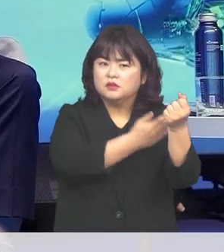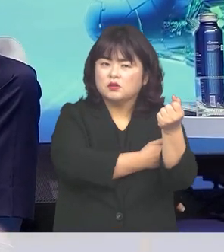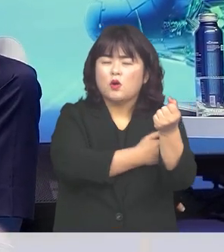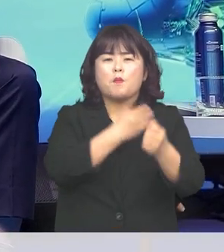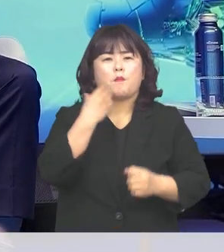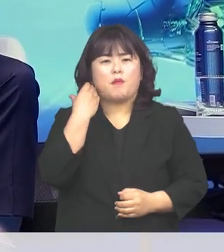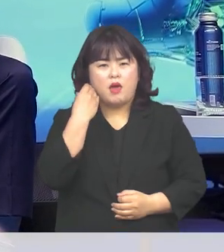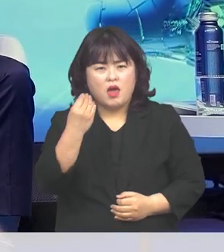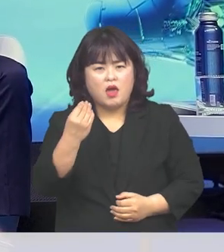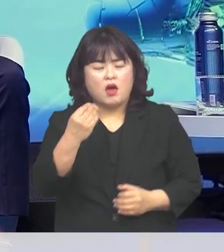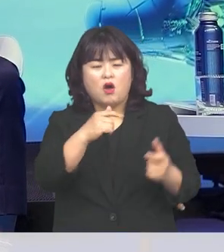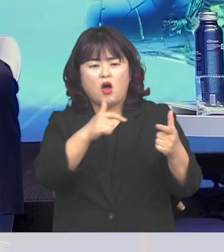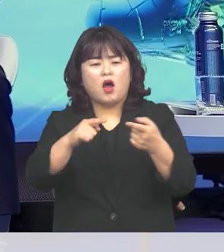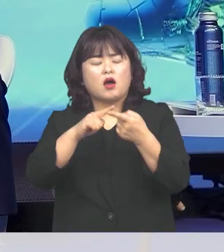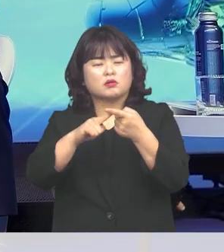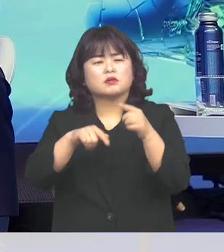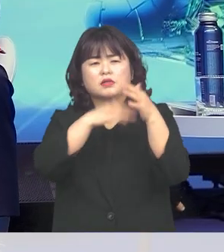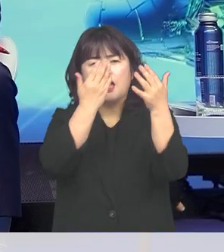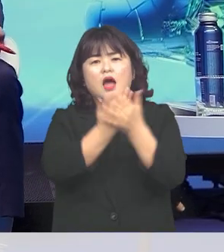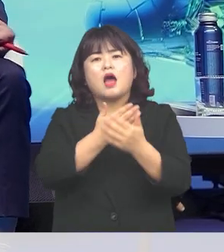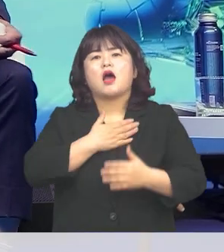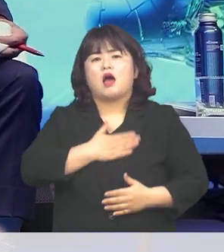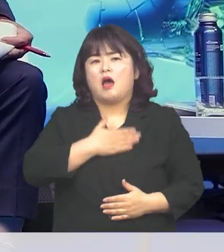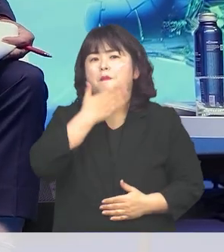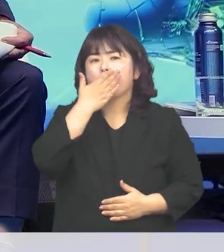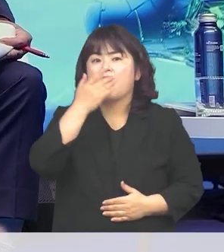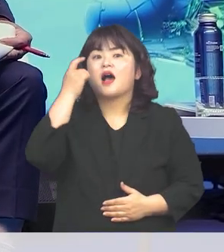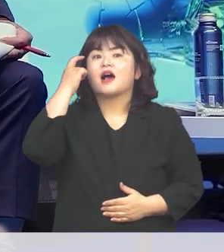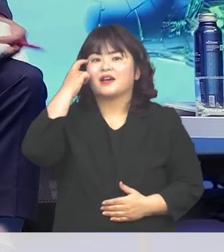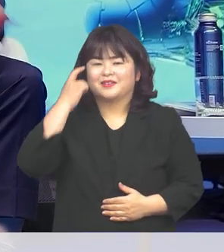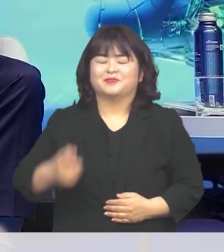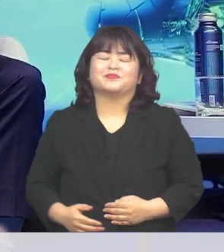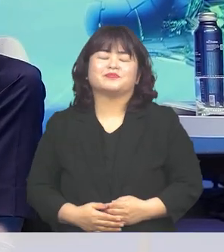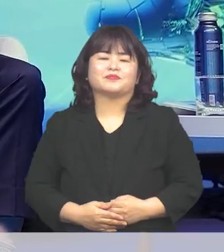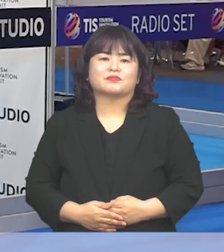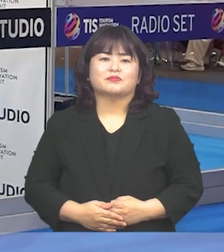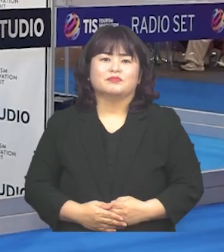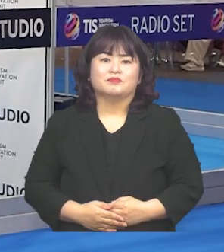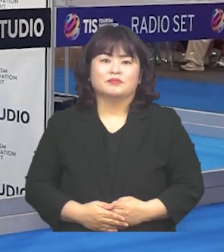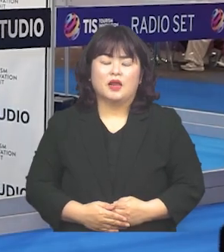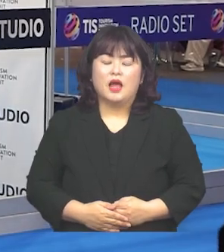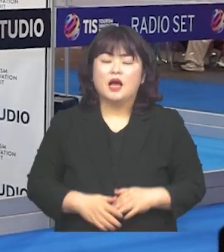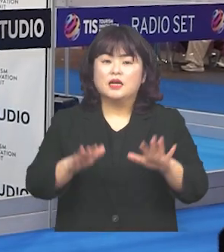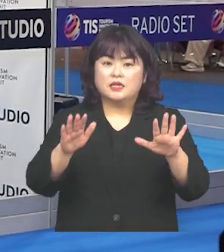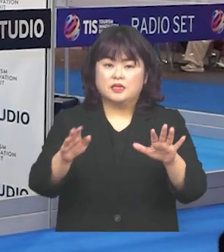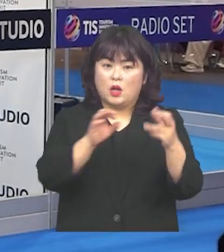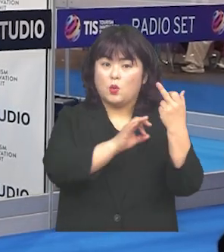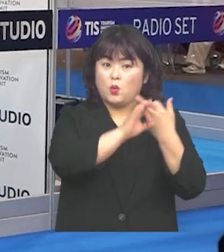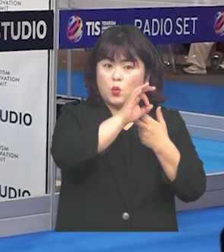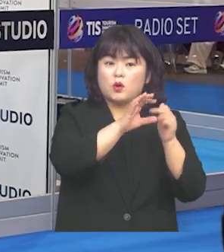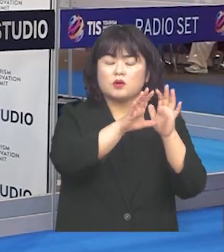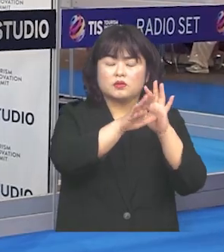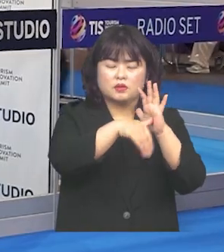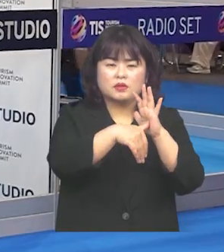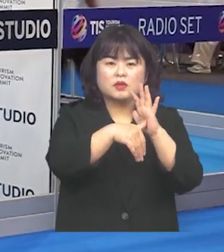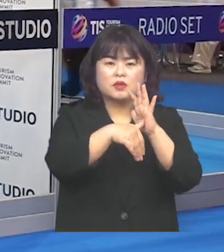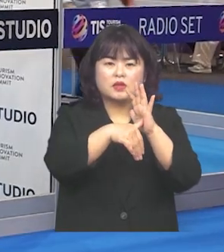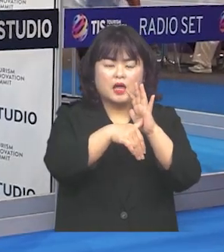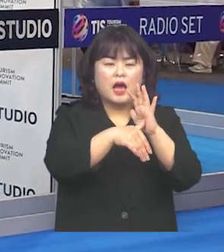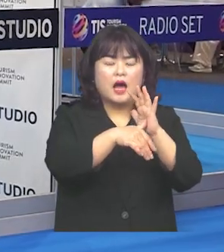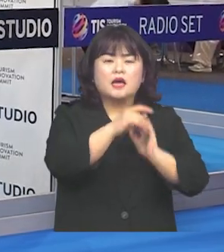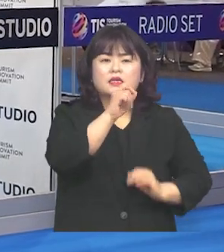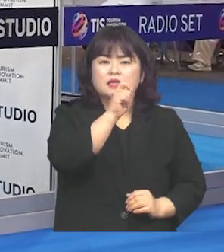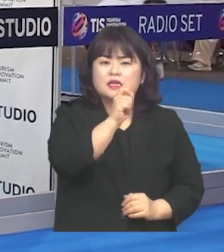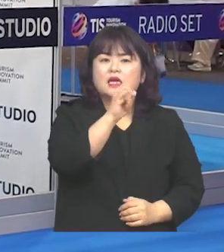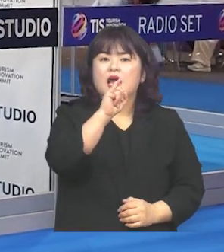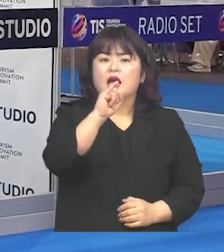잠재력, 용인의 매력 이런 것 등을 잘 느끼시지 않을까 싶고요. 한편 이날 오전